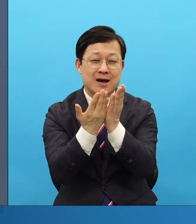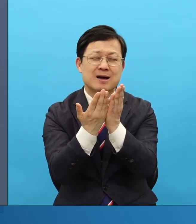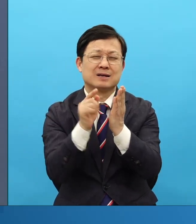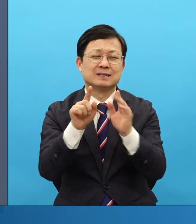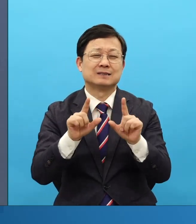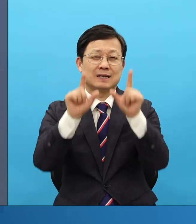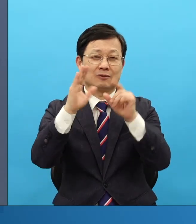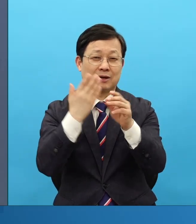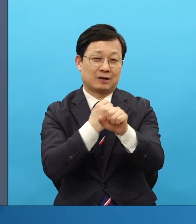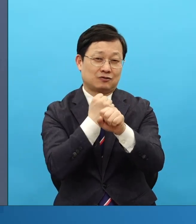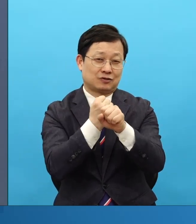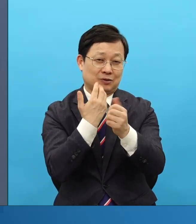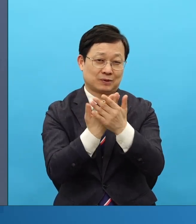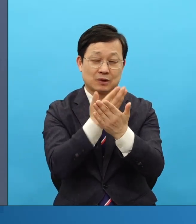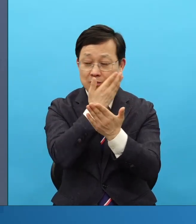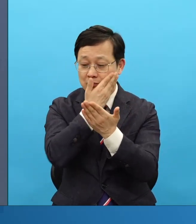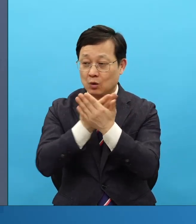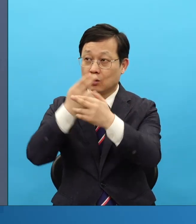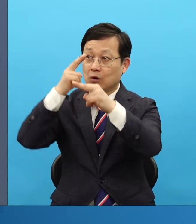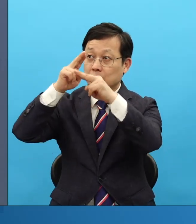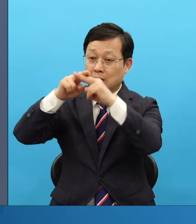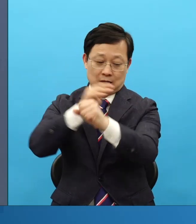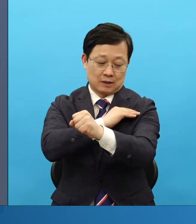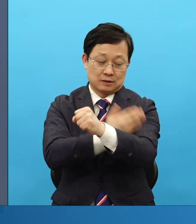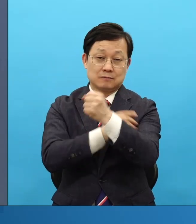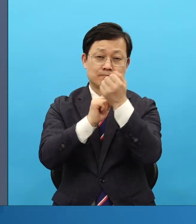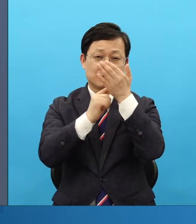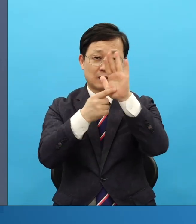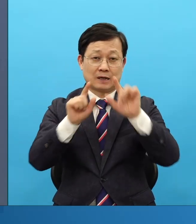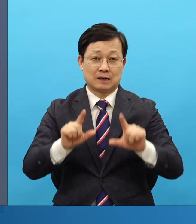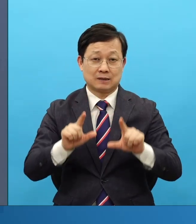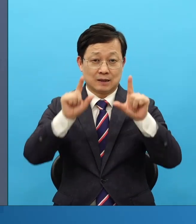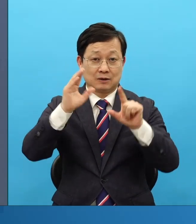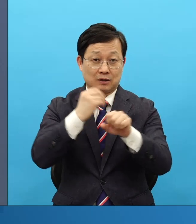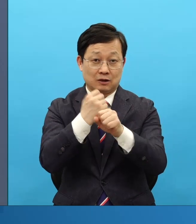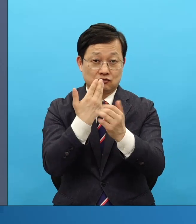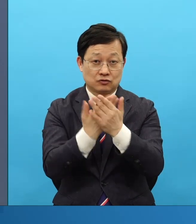of the three feasts. 보좌의 능력이 나타나는 날이 되게 May 하옵소서. it be a time where the